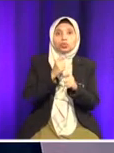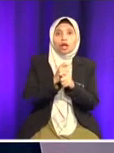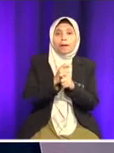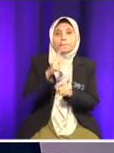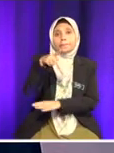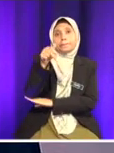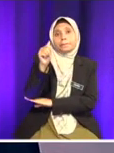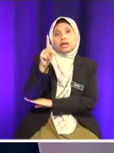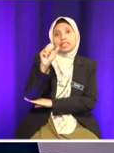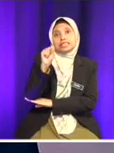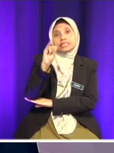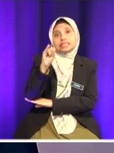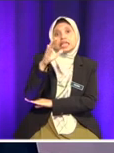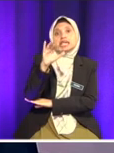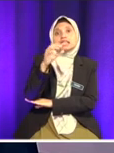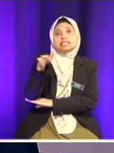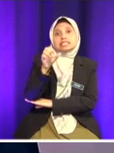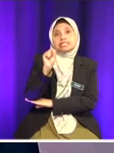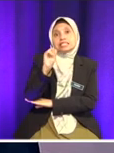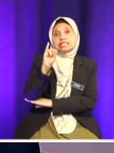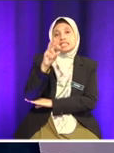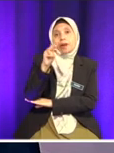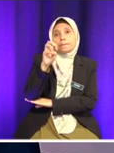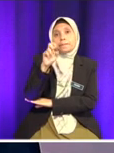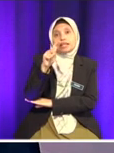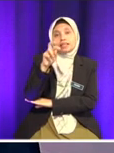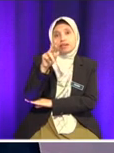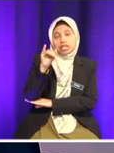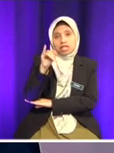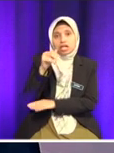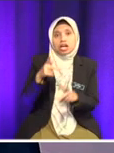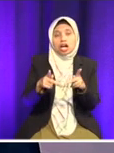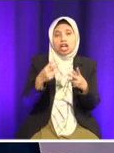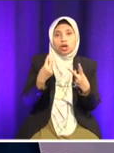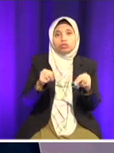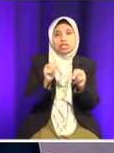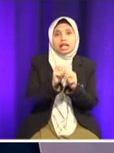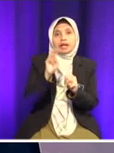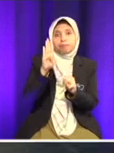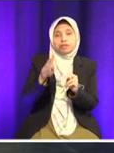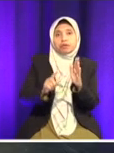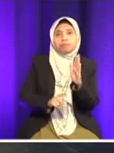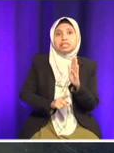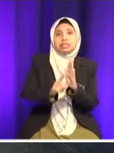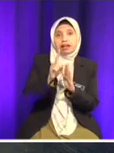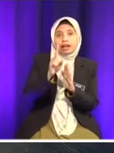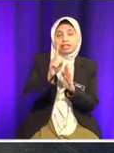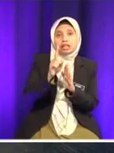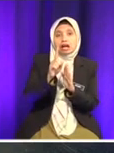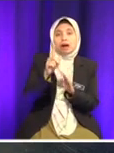simetri Oke Jadi jika nilai B meningkat transisimetri akan ke kanan ke